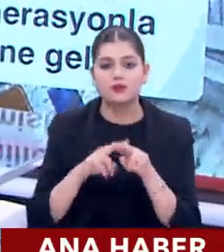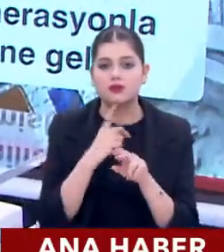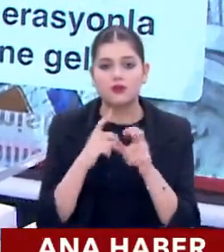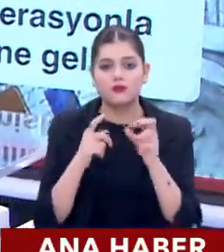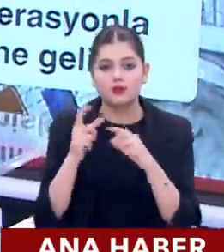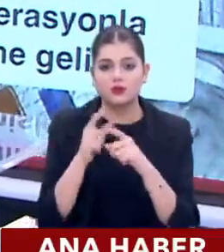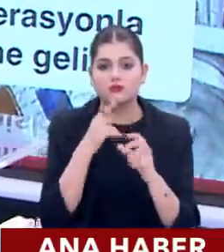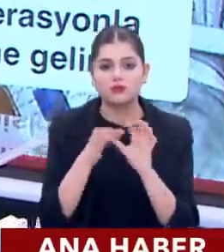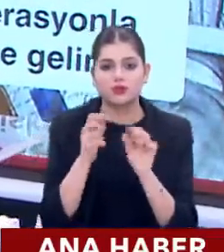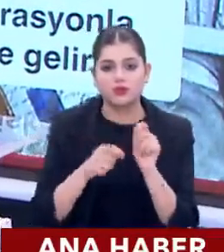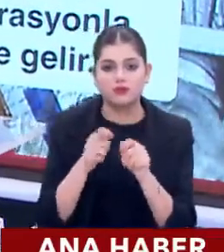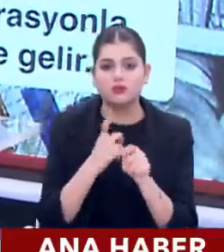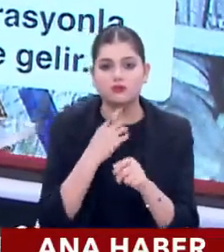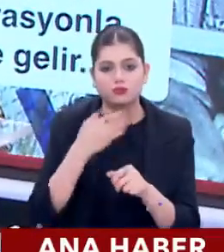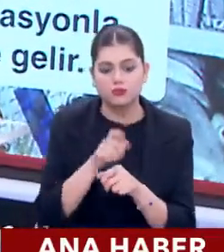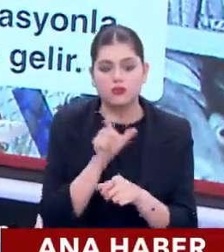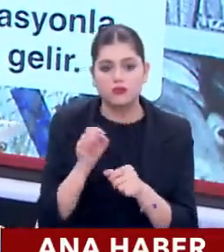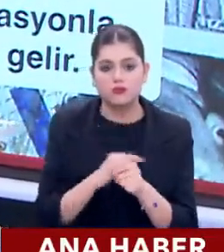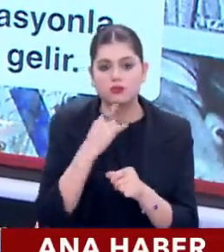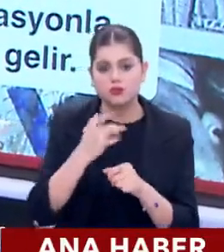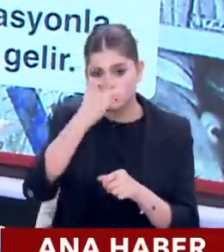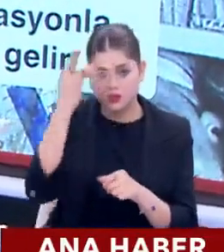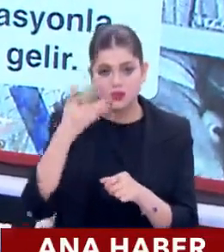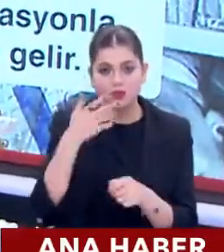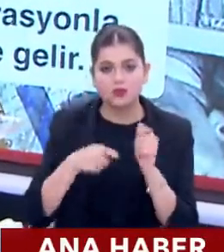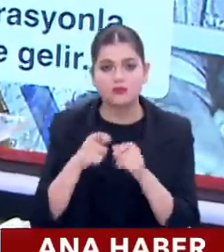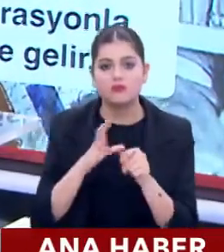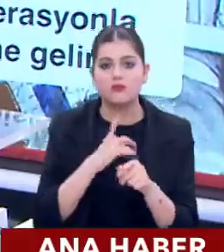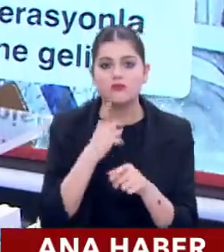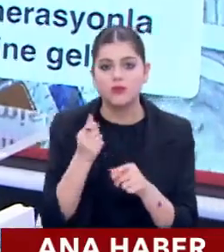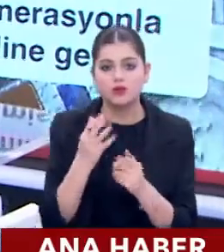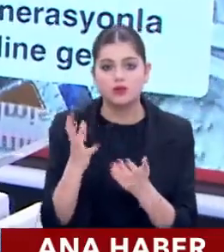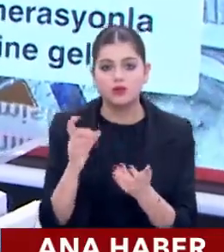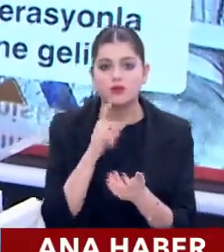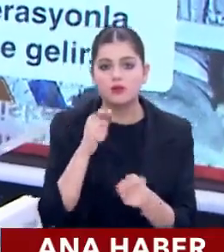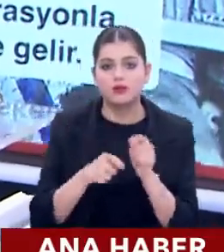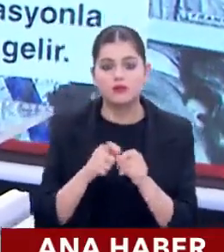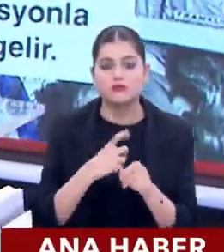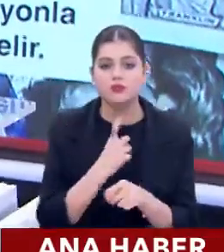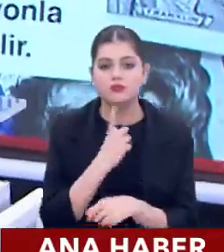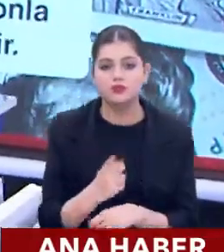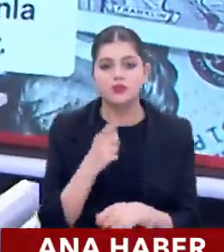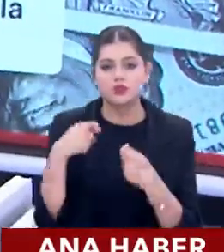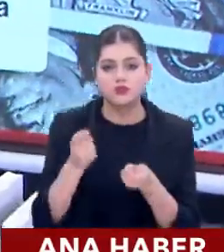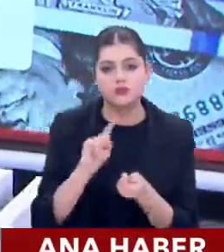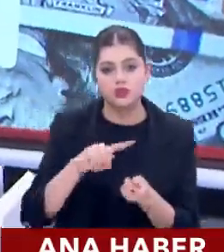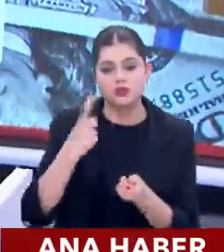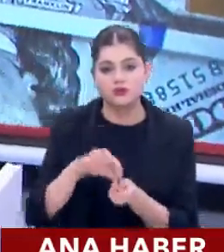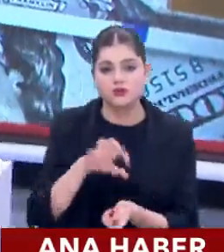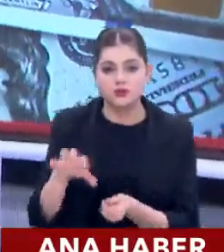Gencebay'ı birleştiren bir söylemle cahillik analizi yapıyor ve bu kadar para kaptırmış Açıkçası bu işin bir diğer